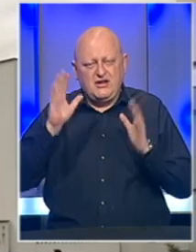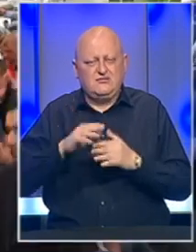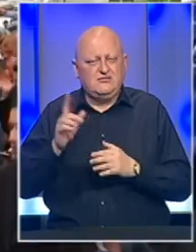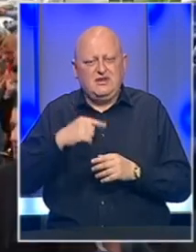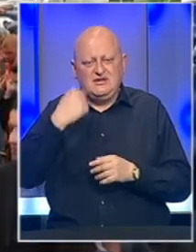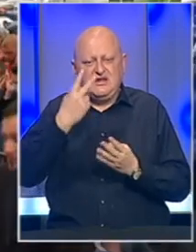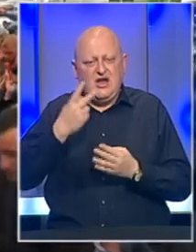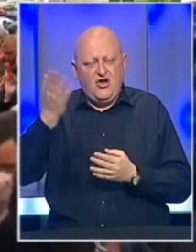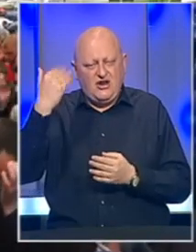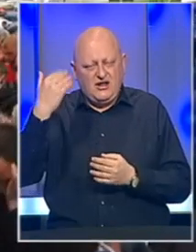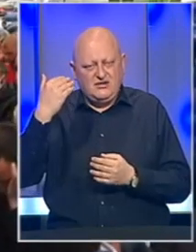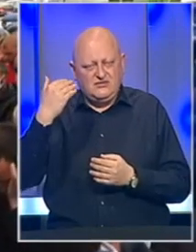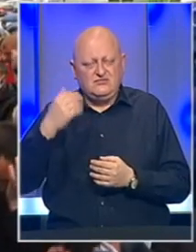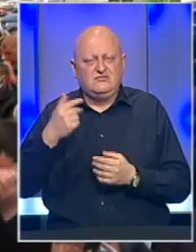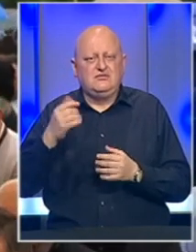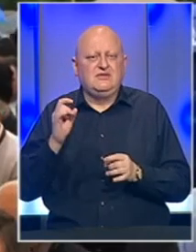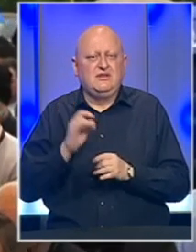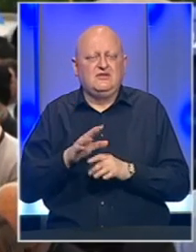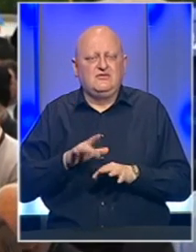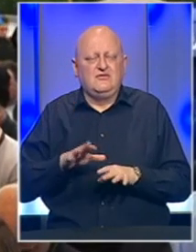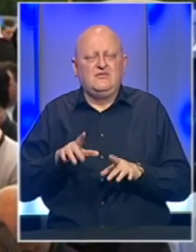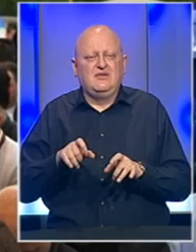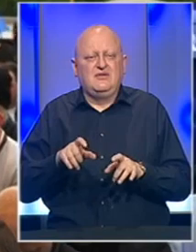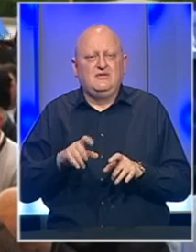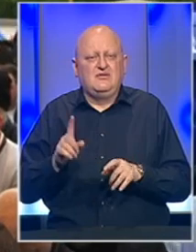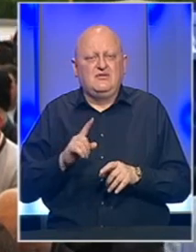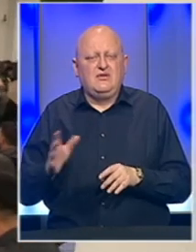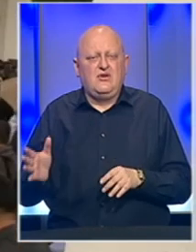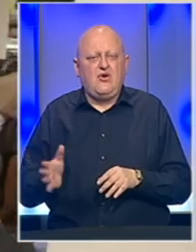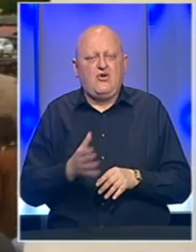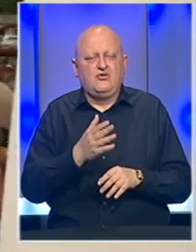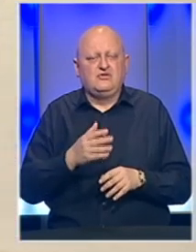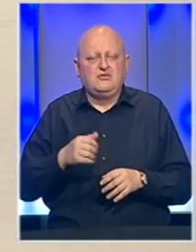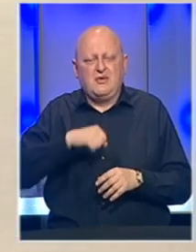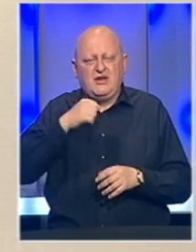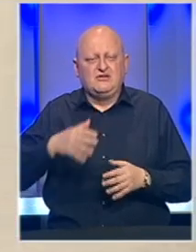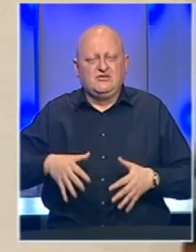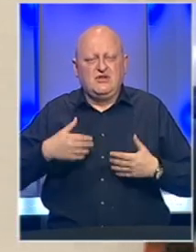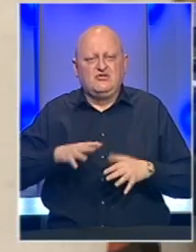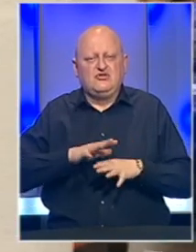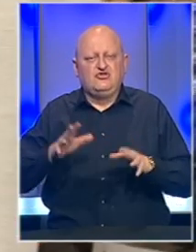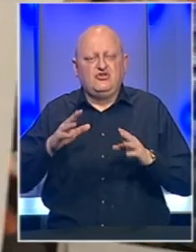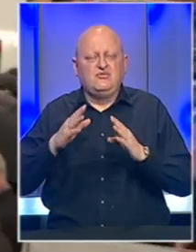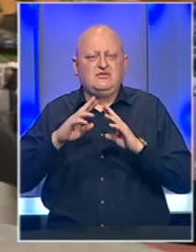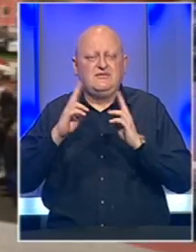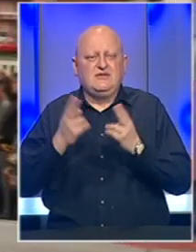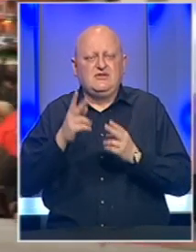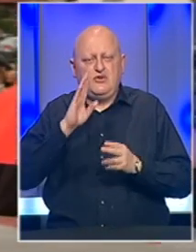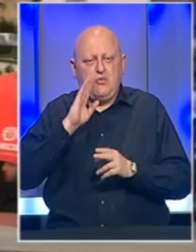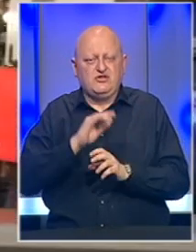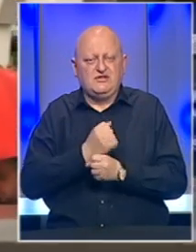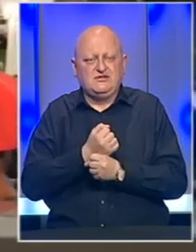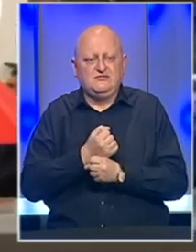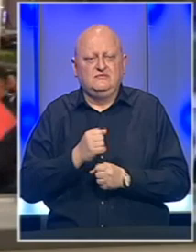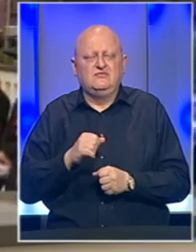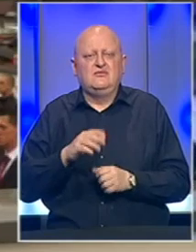izgledalo kao ranijih godina, ali na sreću pandemija koronavirusa nije odnijela bajramsku radost u domovima širom svijeta, ali i u Bosni i